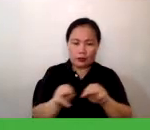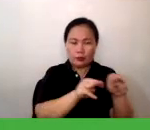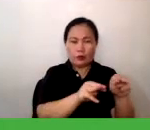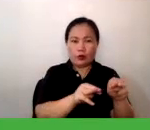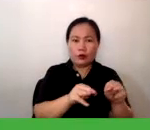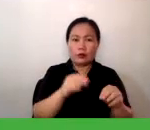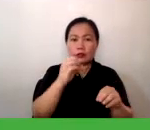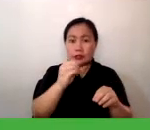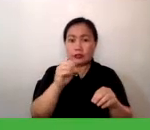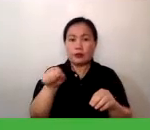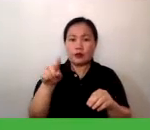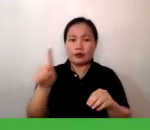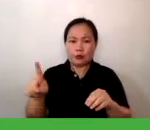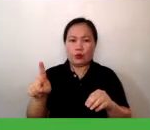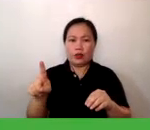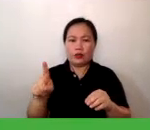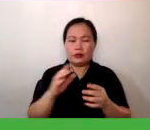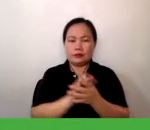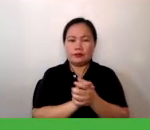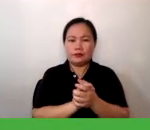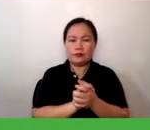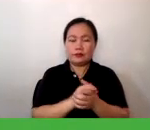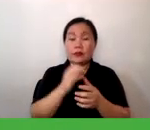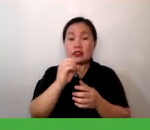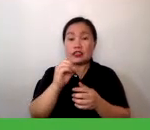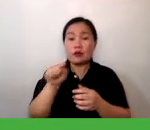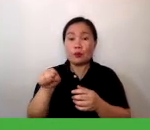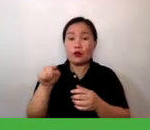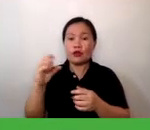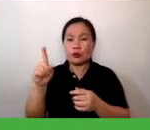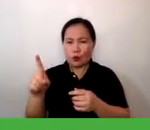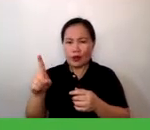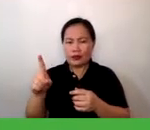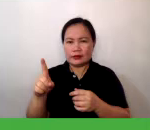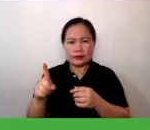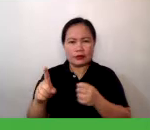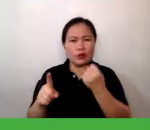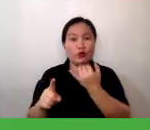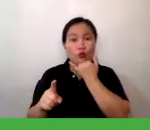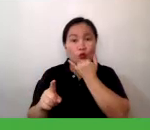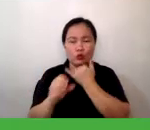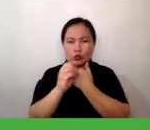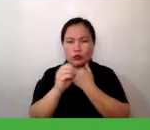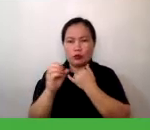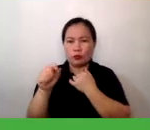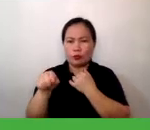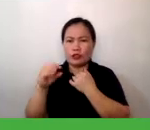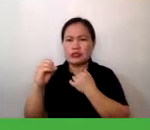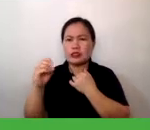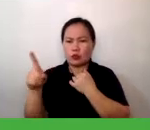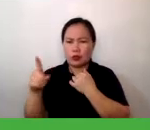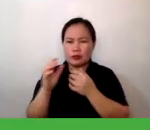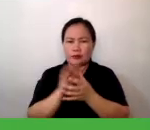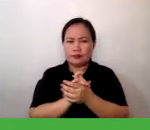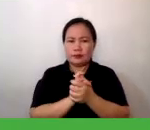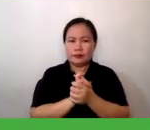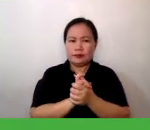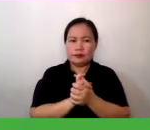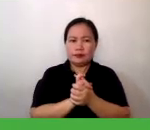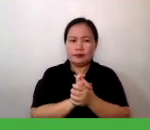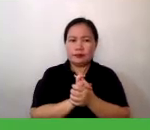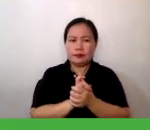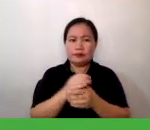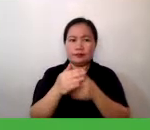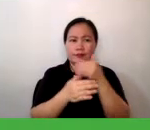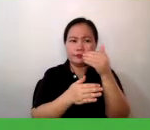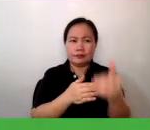so 10 lang. So, isang move lang po. Kaya, yung 1 mo, magmumove ka lang ng isa. Kaya, 0.1 meters. Okay,